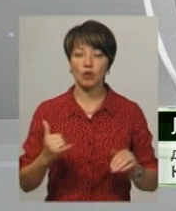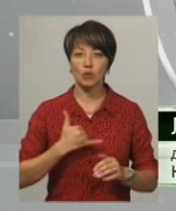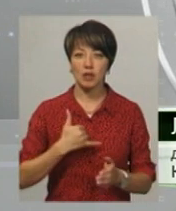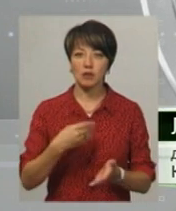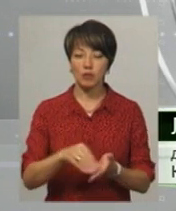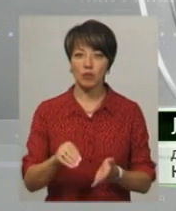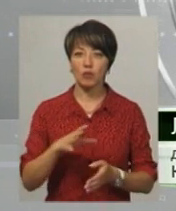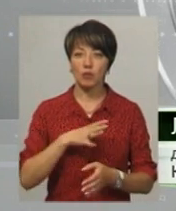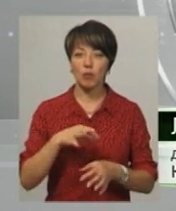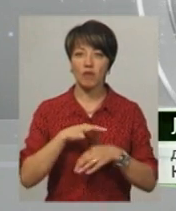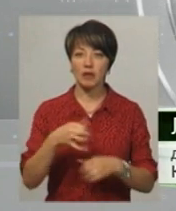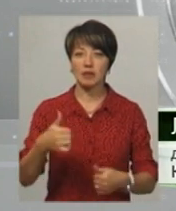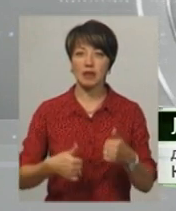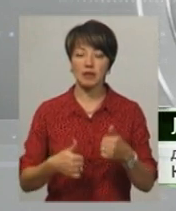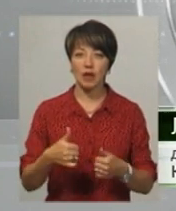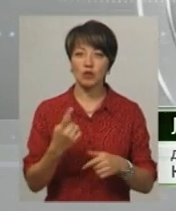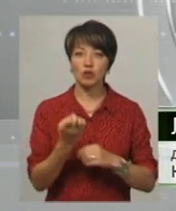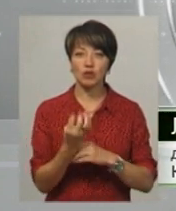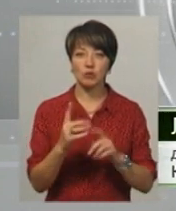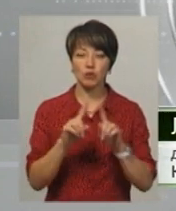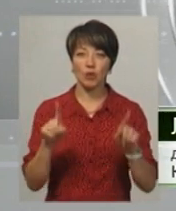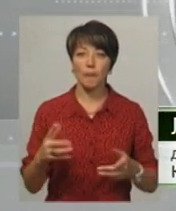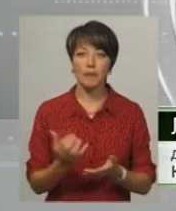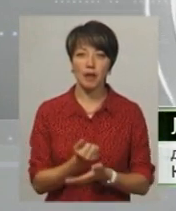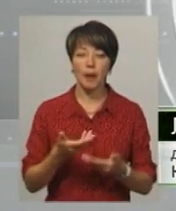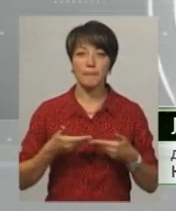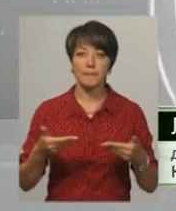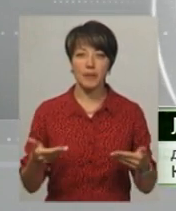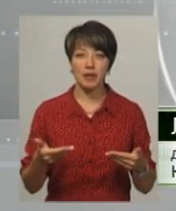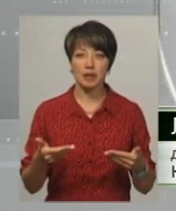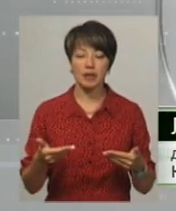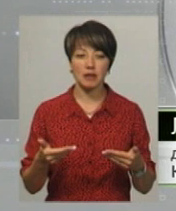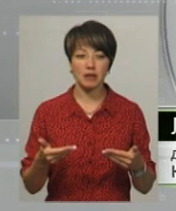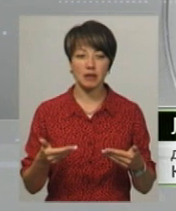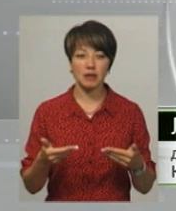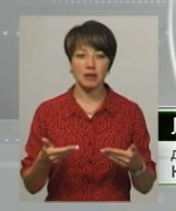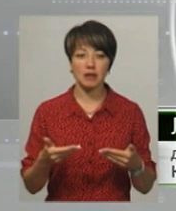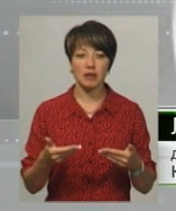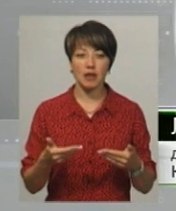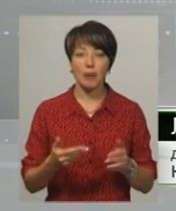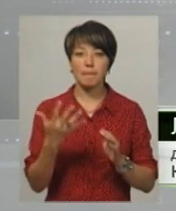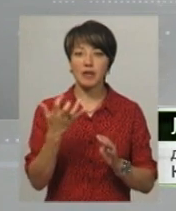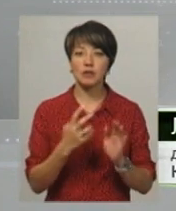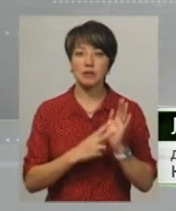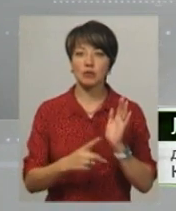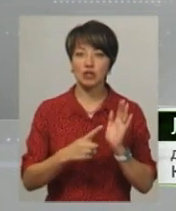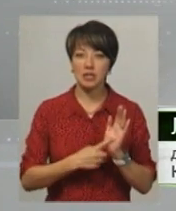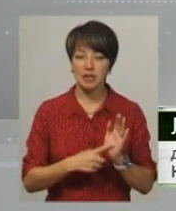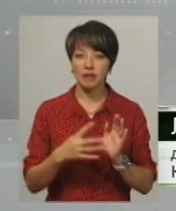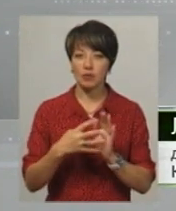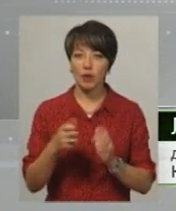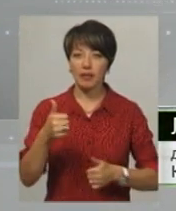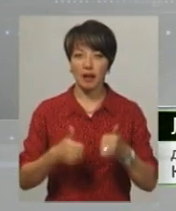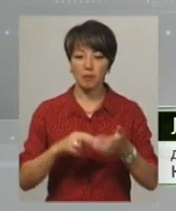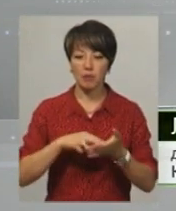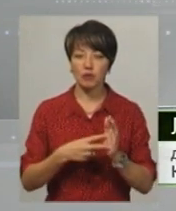закуплені, проведено тендер на 114 путівок. Получається, що ми виставили 576 тисяч 900 тендер. У нас було